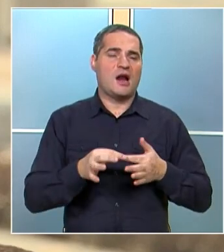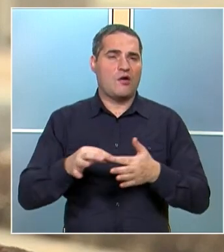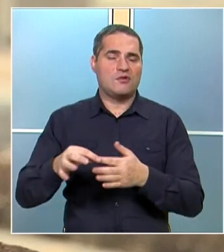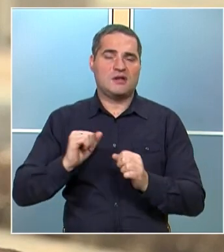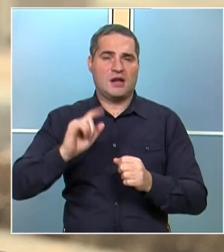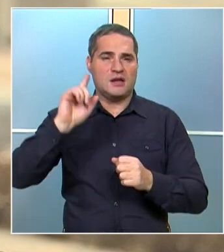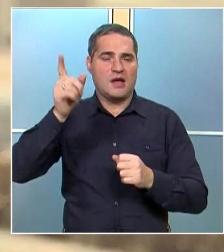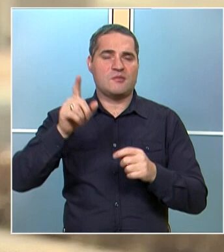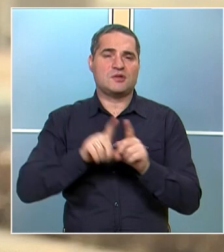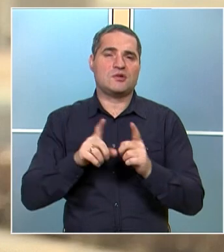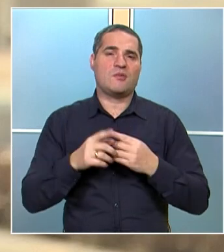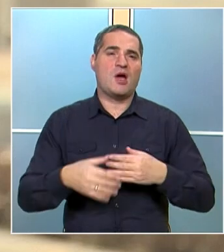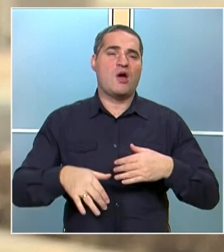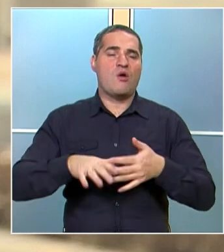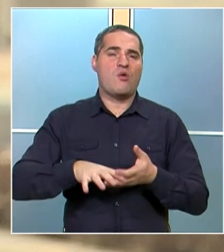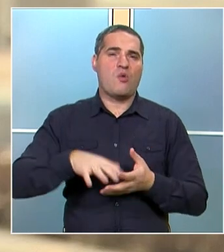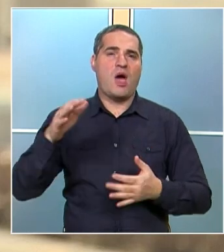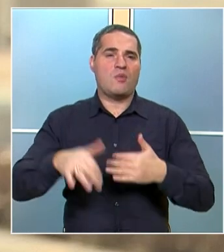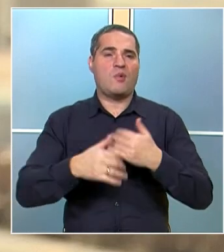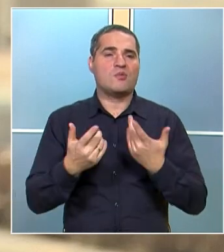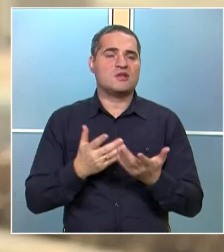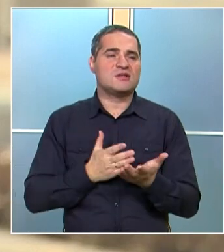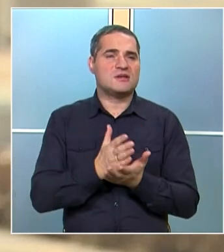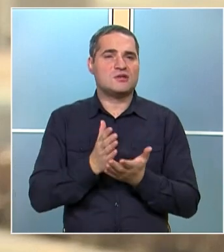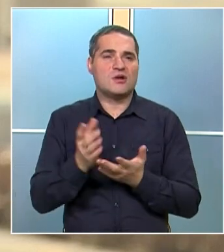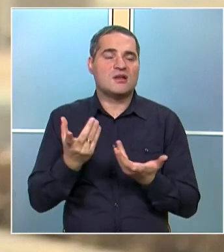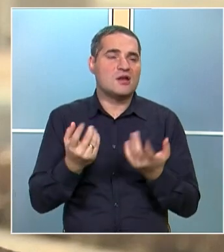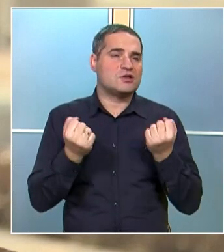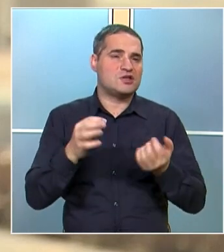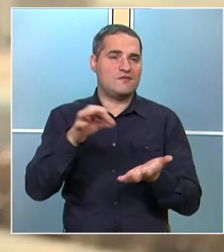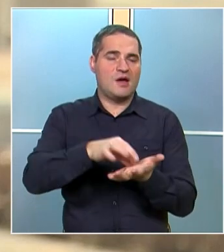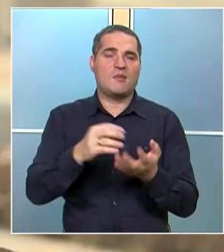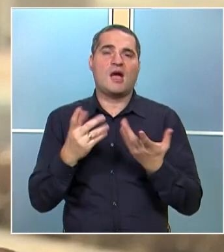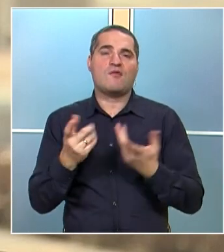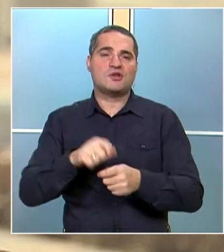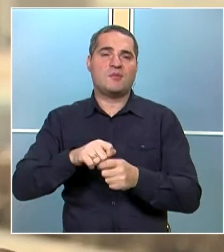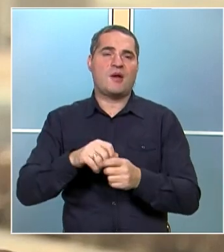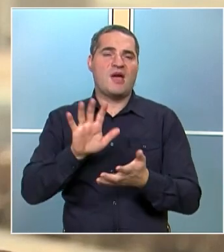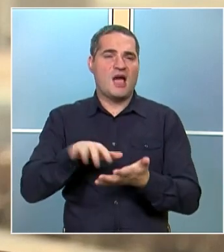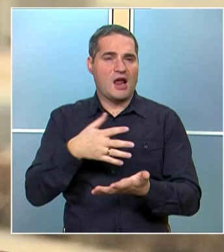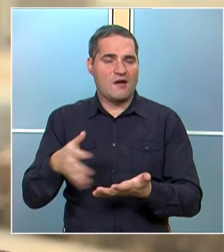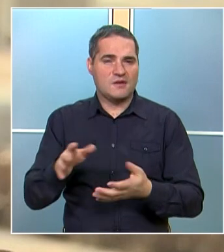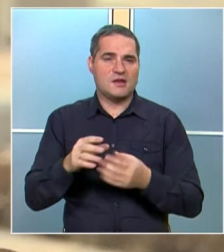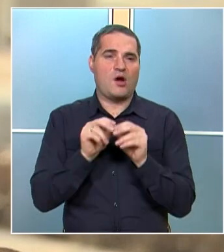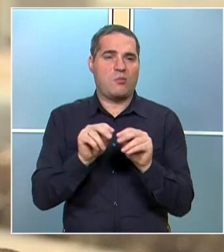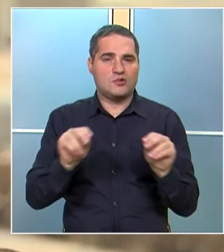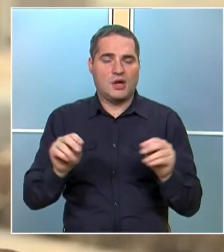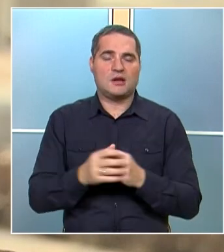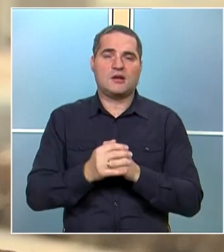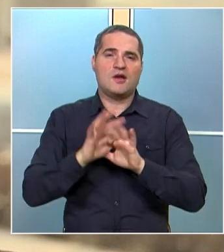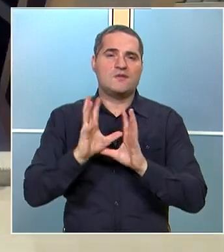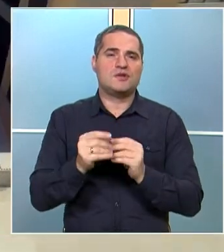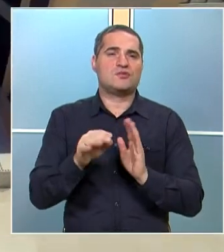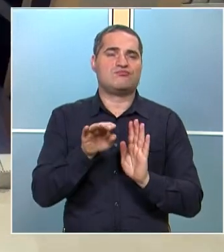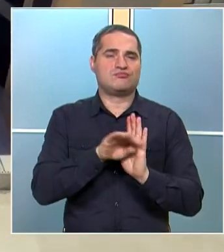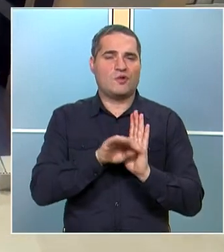там имахме голяма помощ с насоки къде ще живеем, какво ще правим, графика на обучението, и всичко беше уредено от